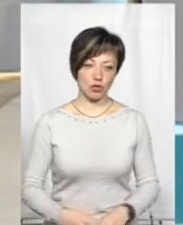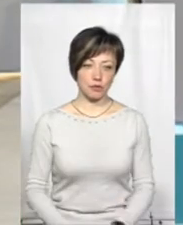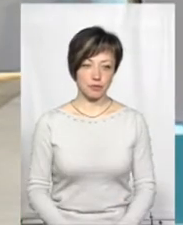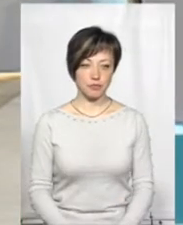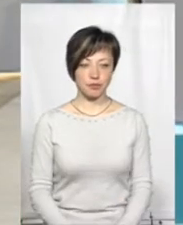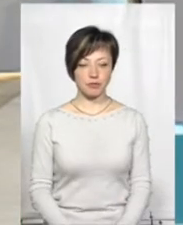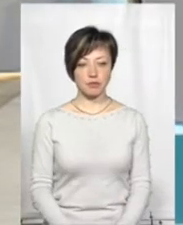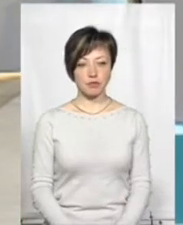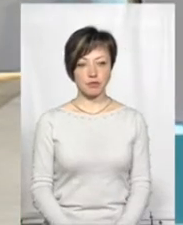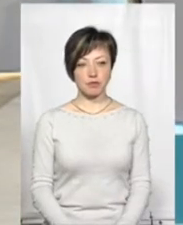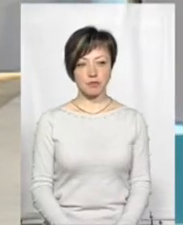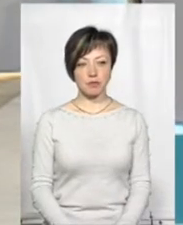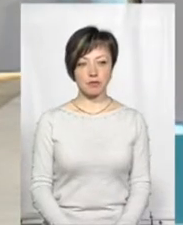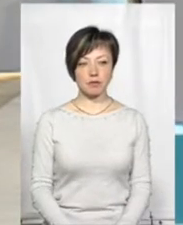так.